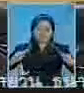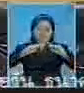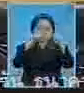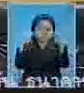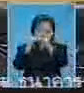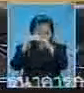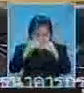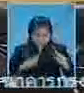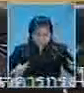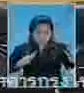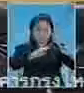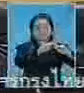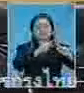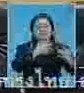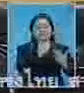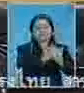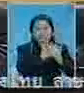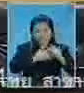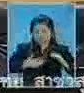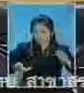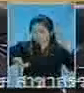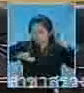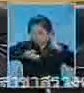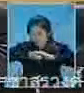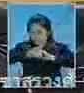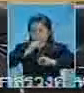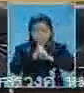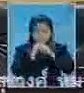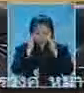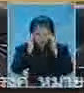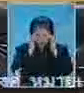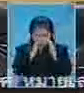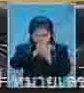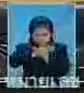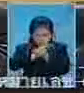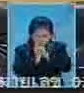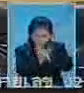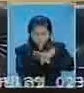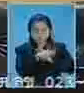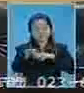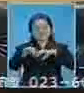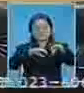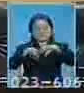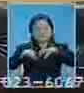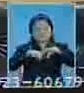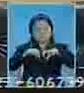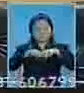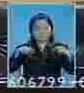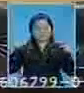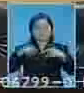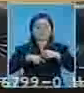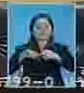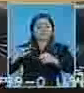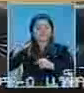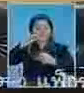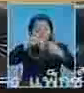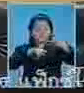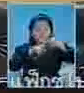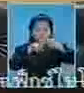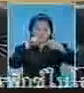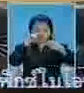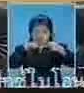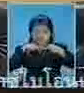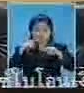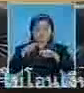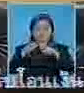ระทรวงการคลังจับมือกันเอาจริงกับการปรับปรุงแนววิธีการบริหารจัดการที่การบินไทยทำให้ผลต